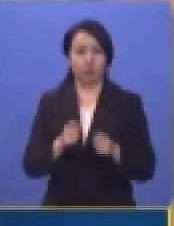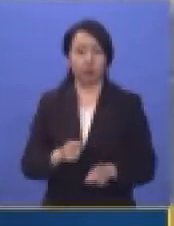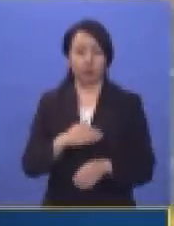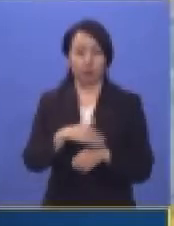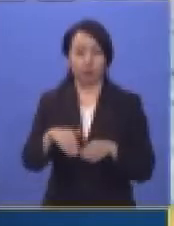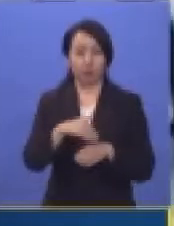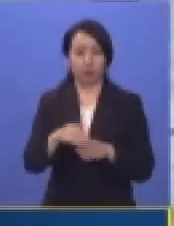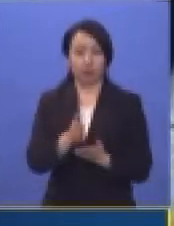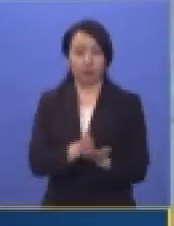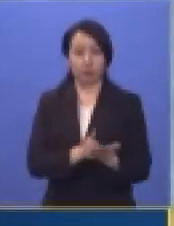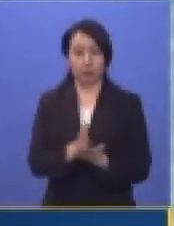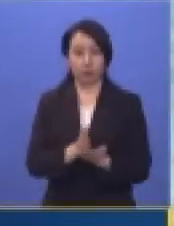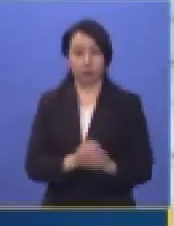сотрудники департамента пограничной службы